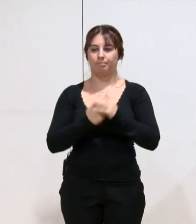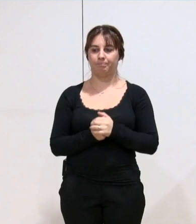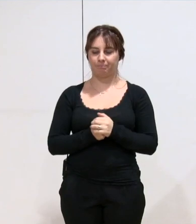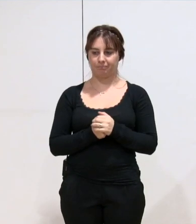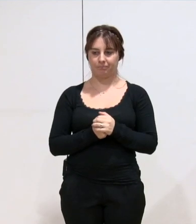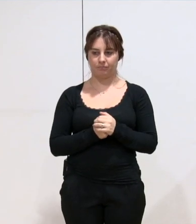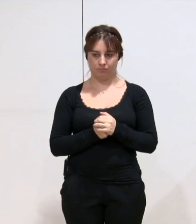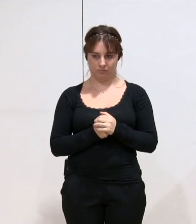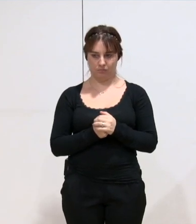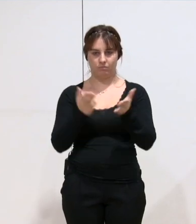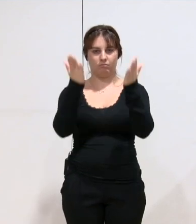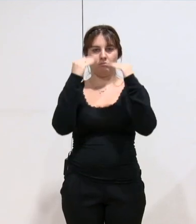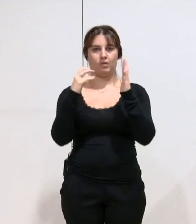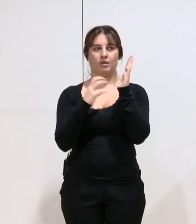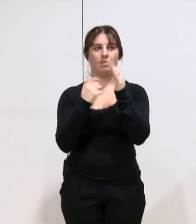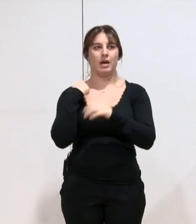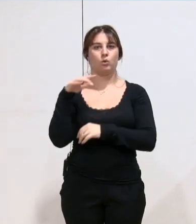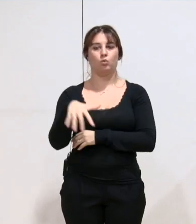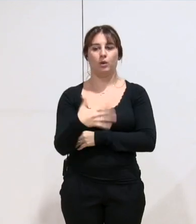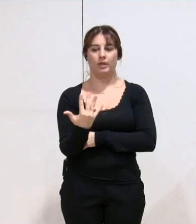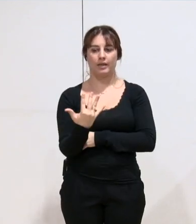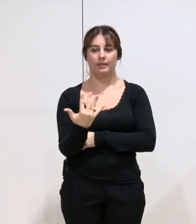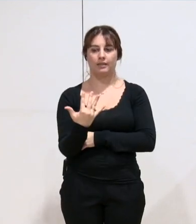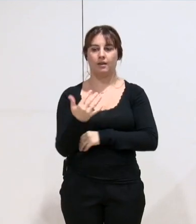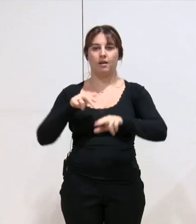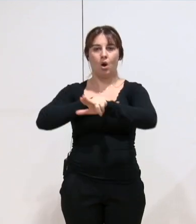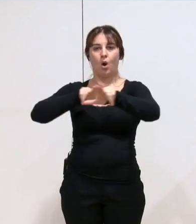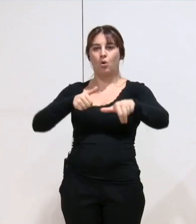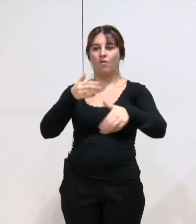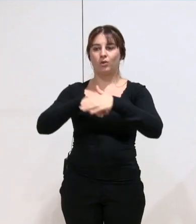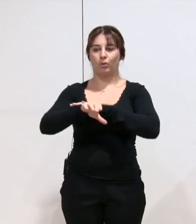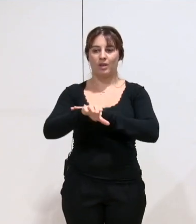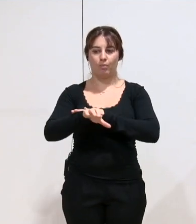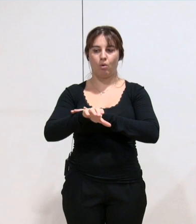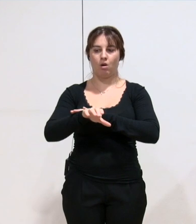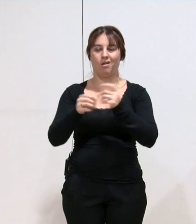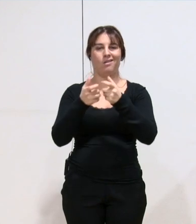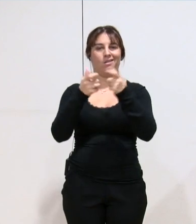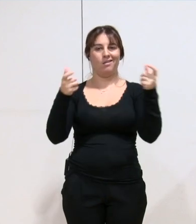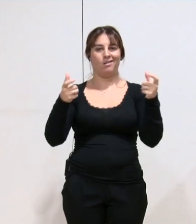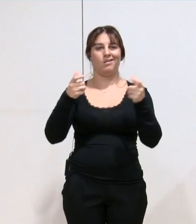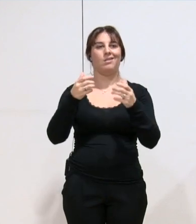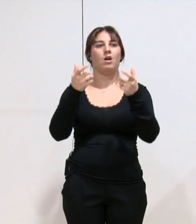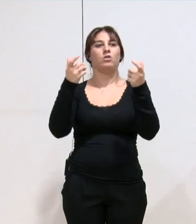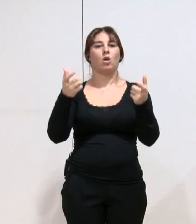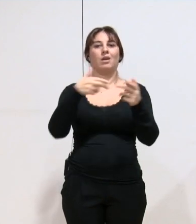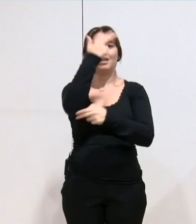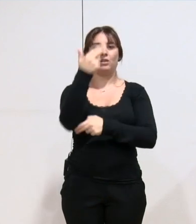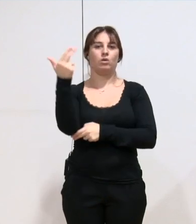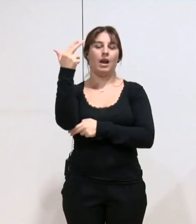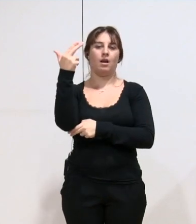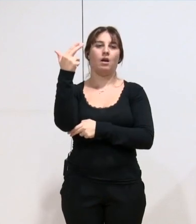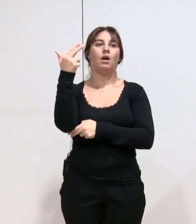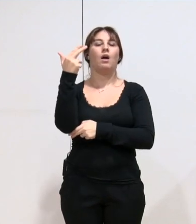Libération adoptée. La 15, la convention de dépôt avec le Centre national d'art plastique pour l'installation de la